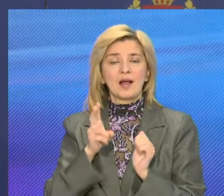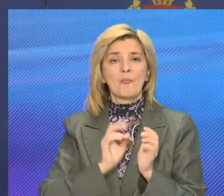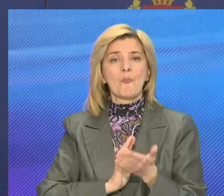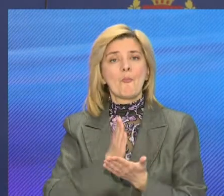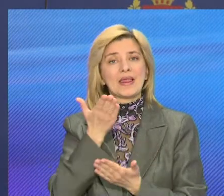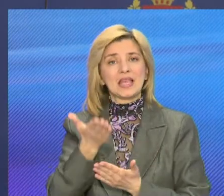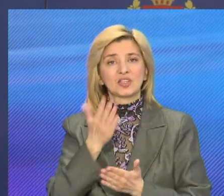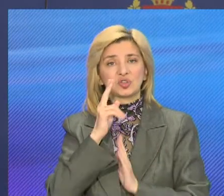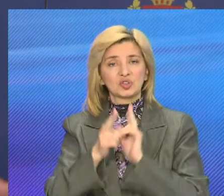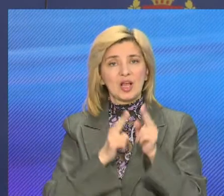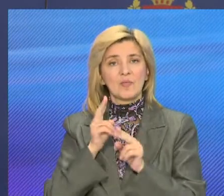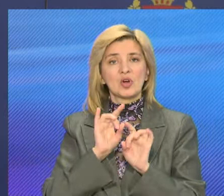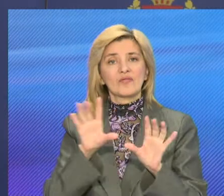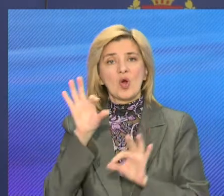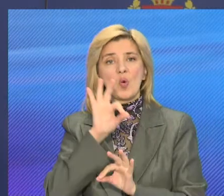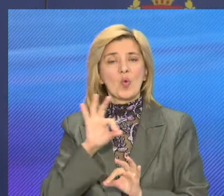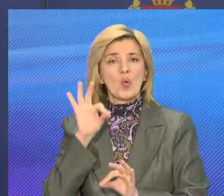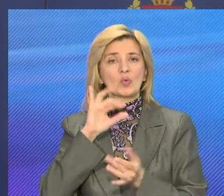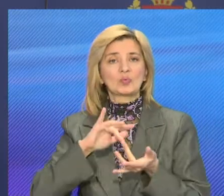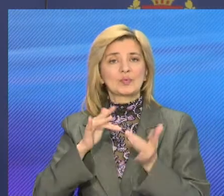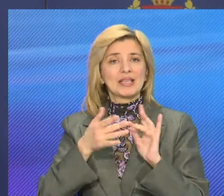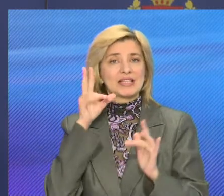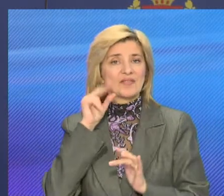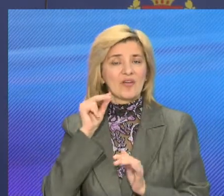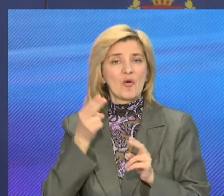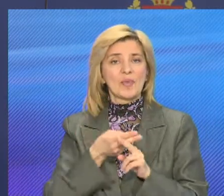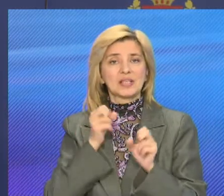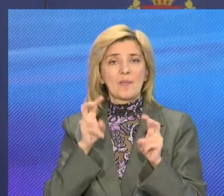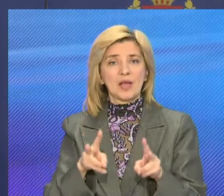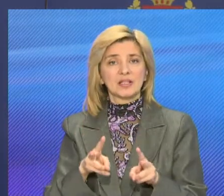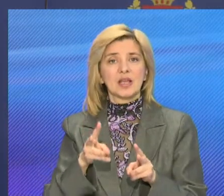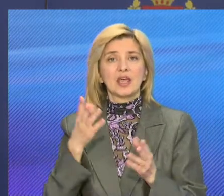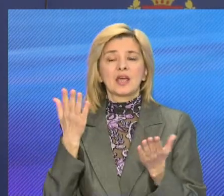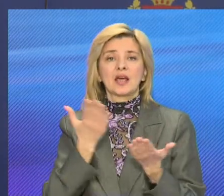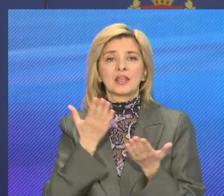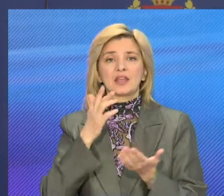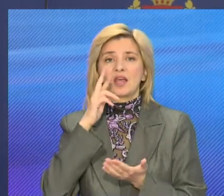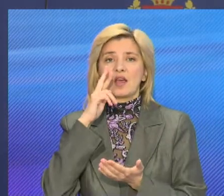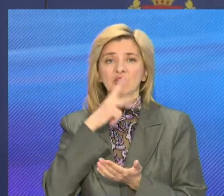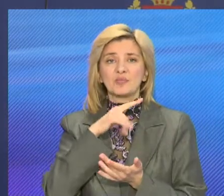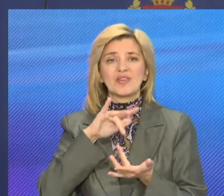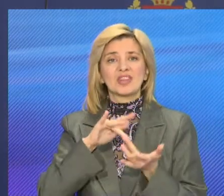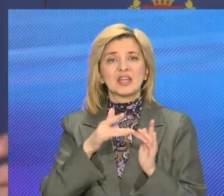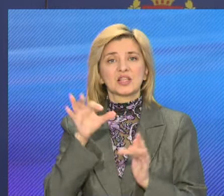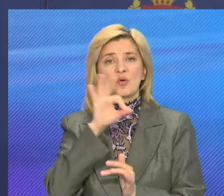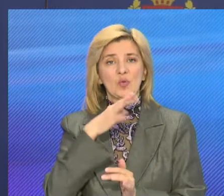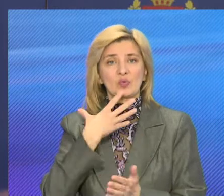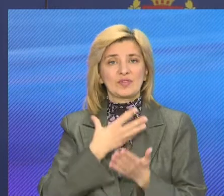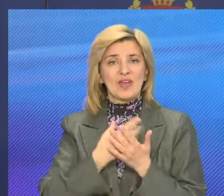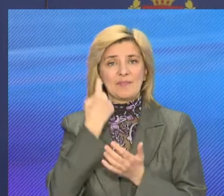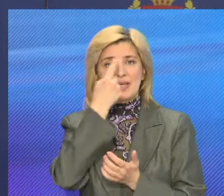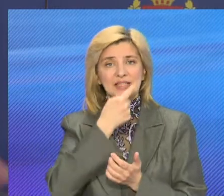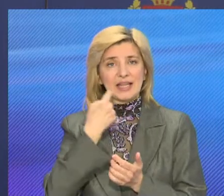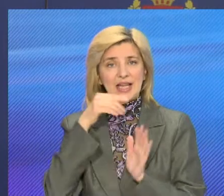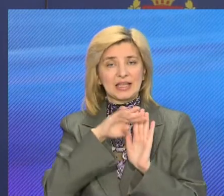цифровую безопасность, какие-то топ-3 там ошибок в интернете при обороте своих персональных данных. Потому что для нас